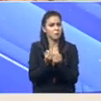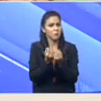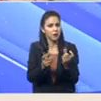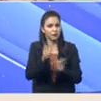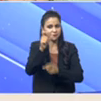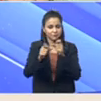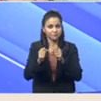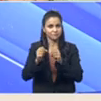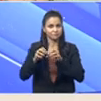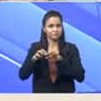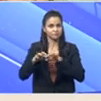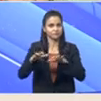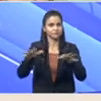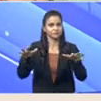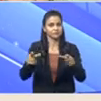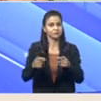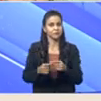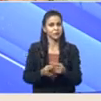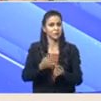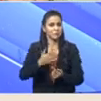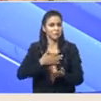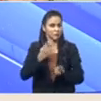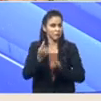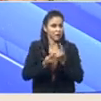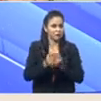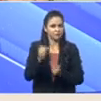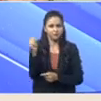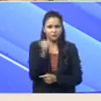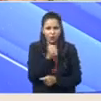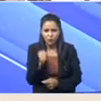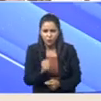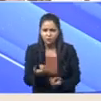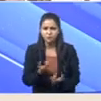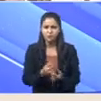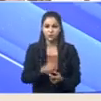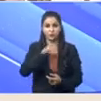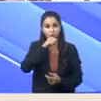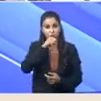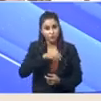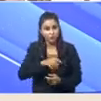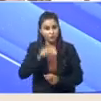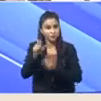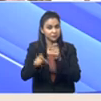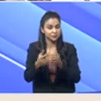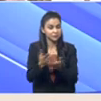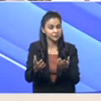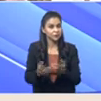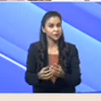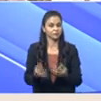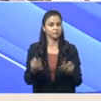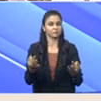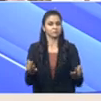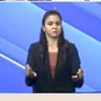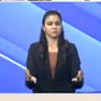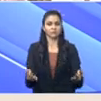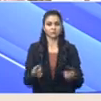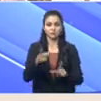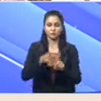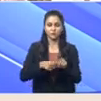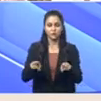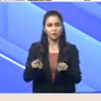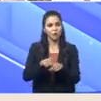संख्या बढ़ रही है। पार्क में टहलते बुजुर्गों, नौजवानों और योग करते परिवारों को